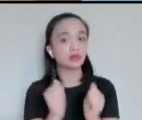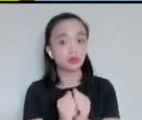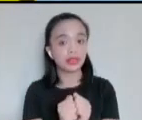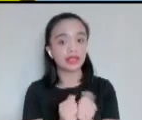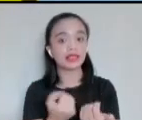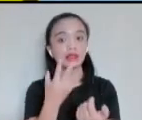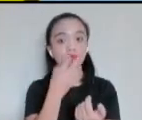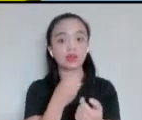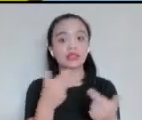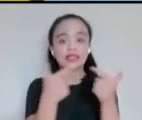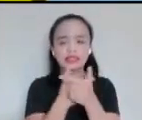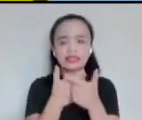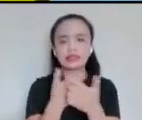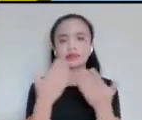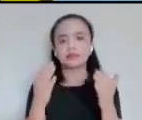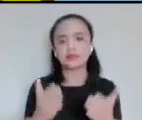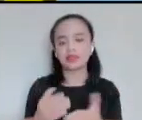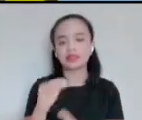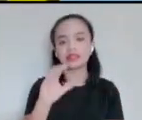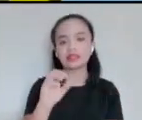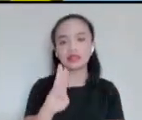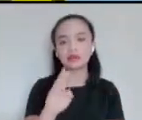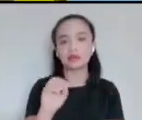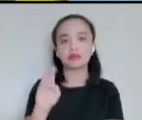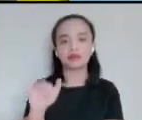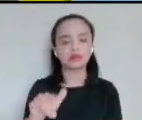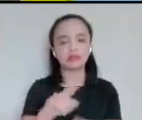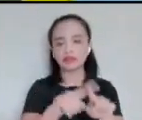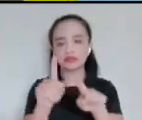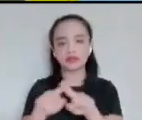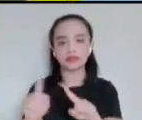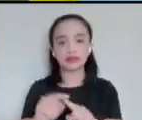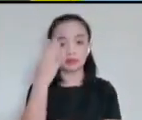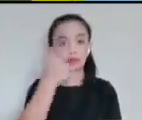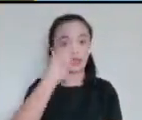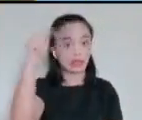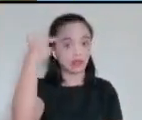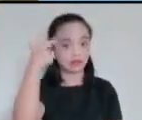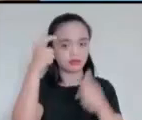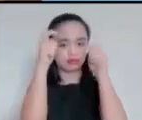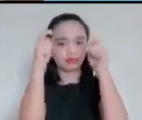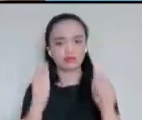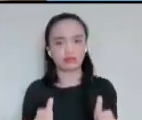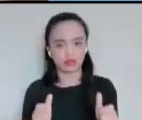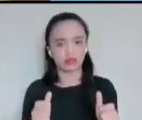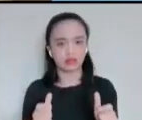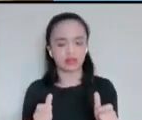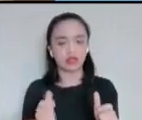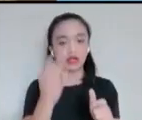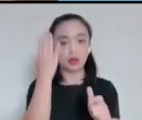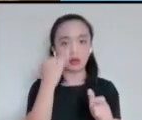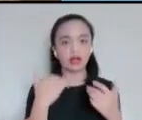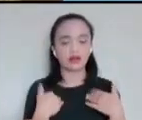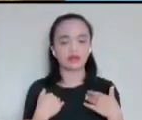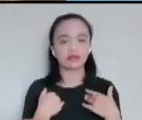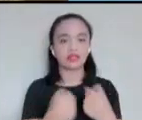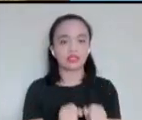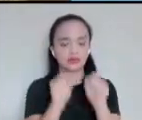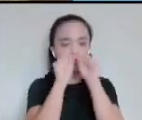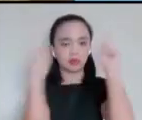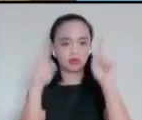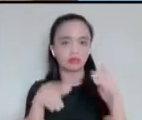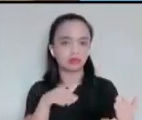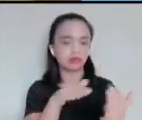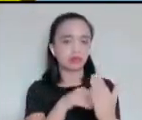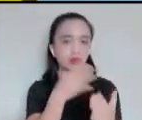pati na rin ang iba pa nilang kasama dahil sa government-imposed lockdown doon kasunod ng surprise sa pag-atake ng militanteng Hamas